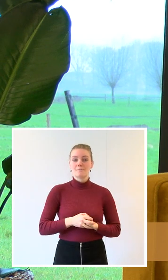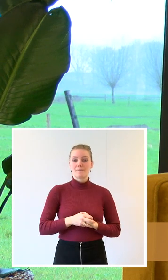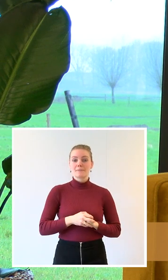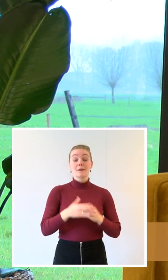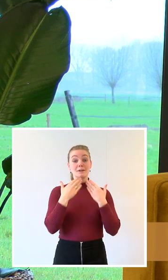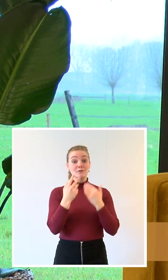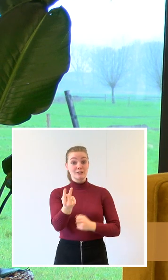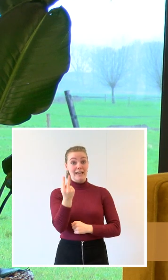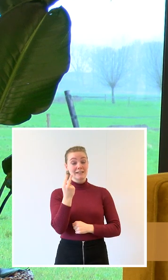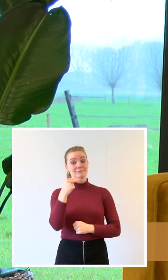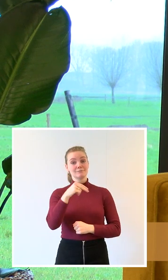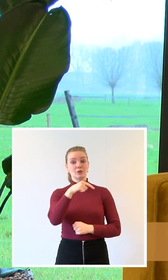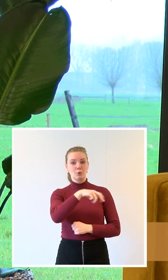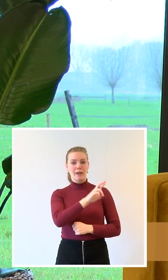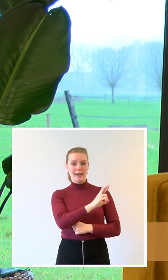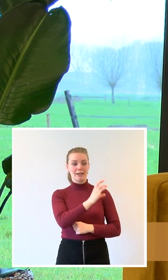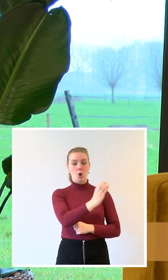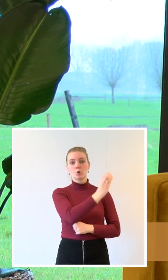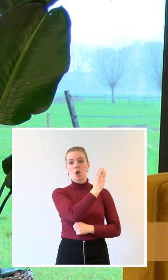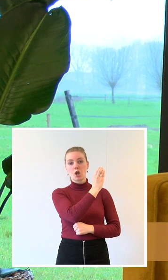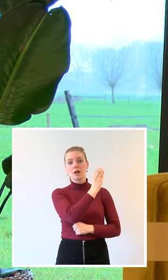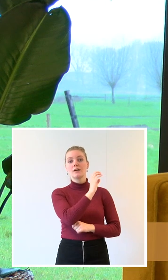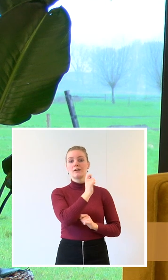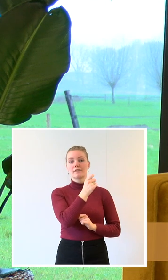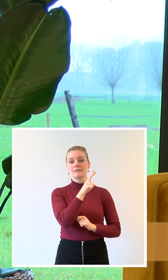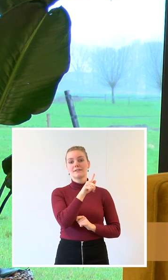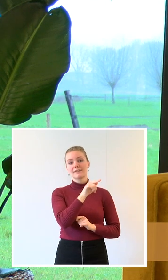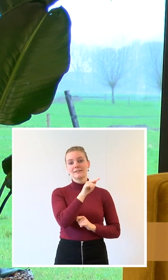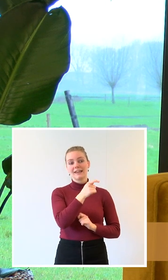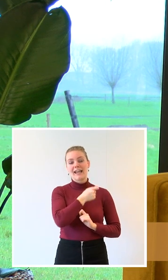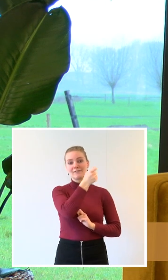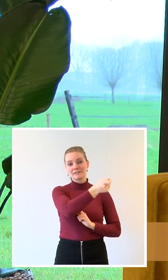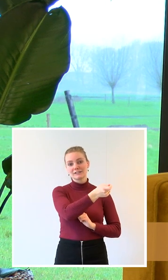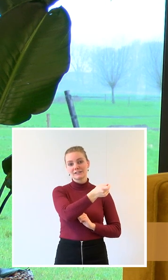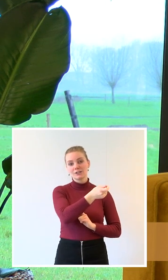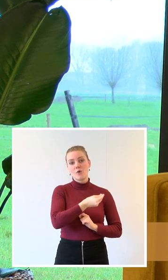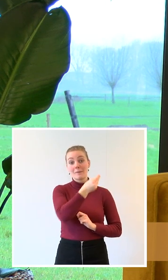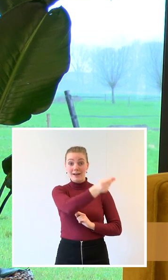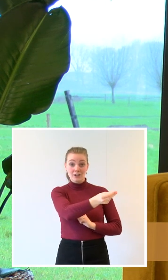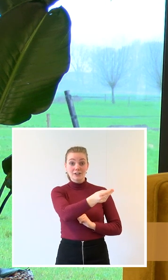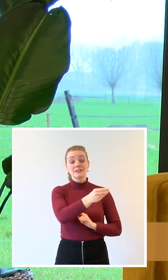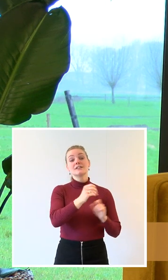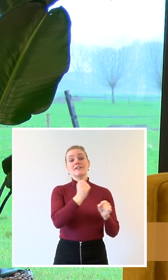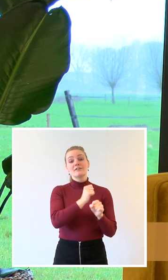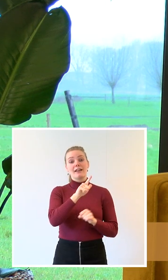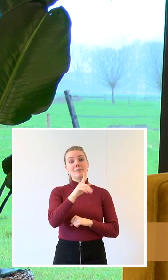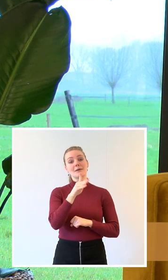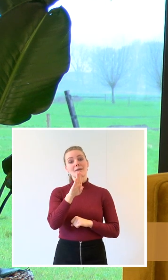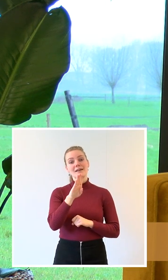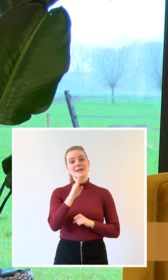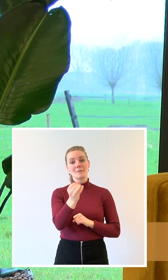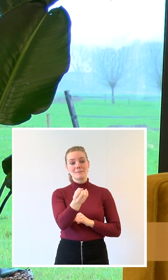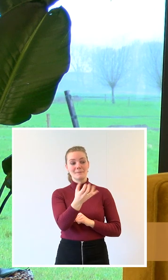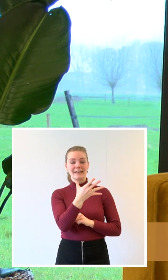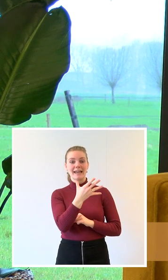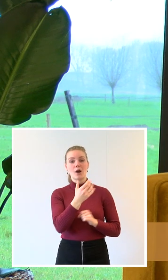beeld. Daarmee kun je een gift overmaken om het werk van LPB Media te ondersteunen. Zo kunnen wij door blijven gaan met het maken van mooie uitzendingen